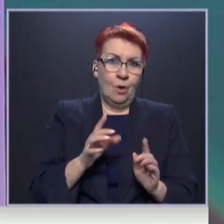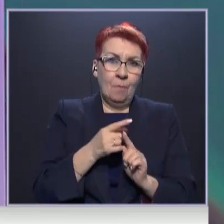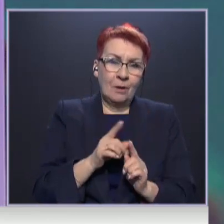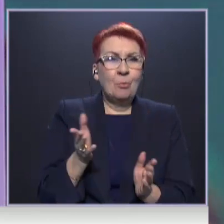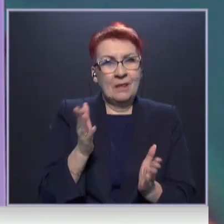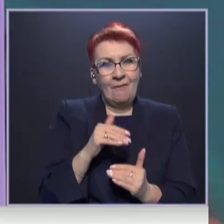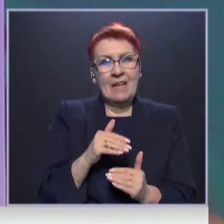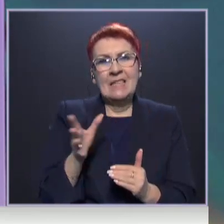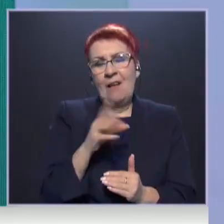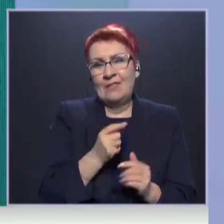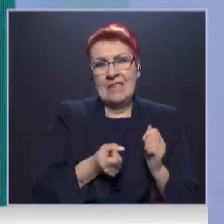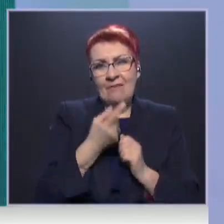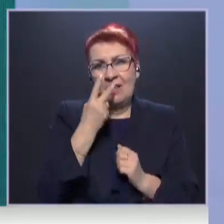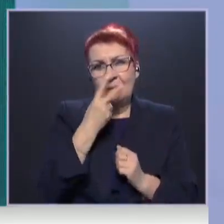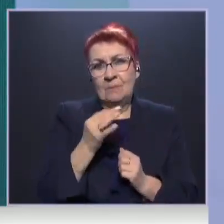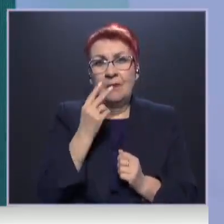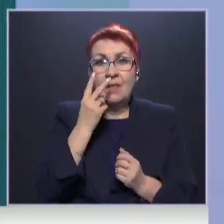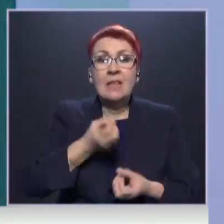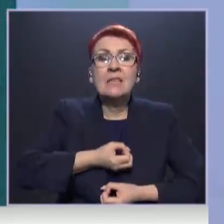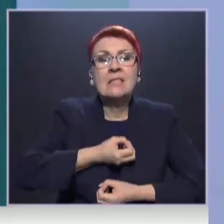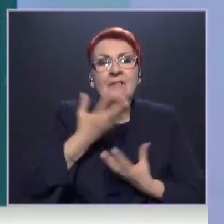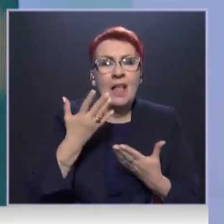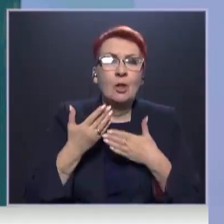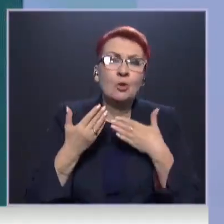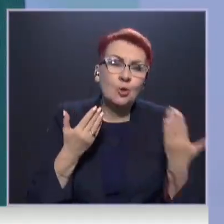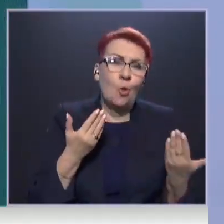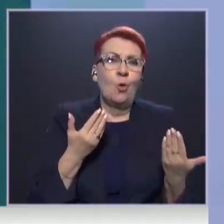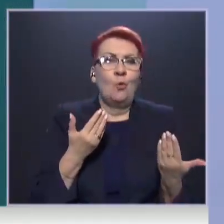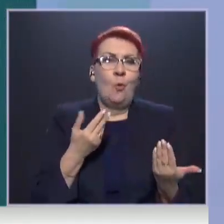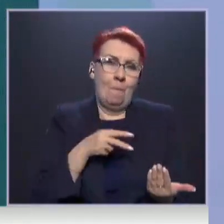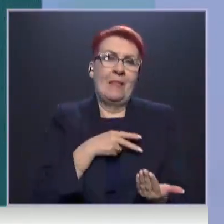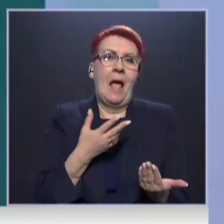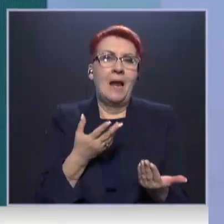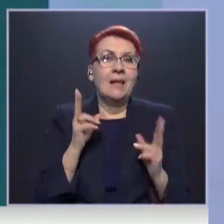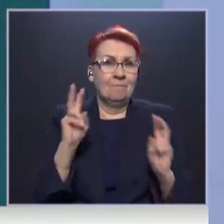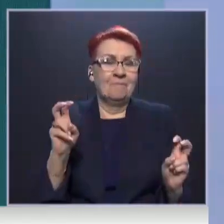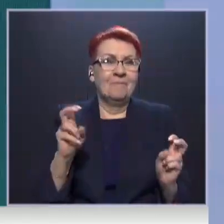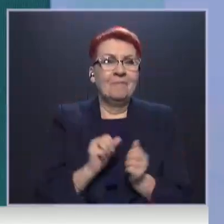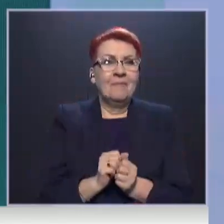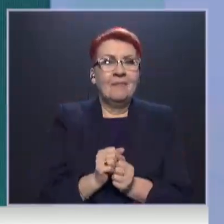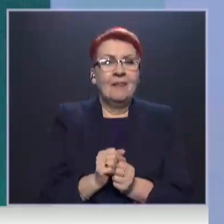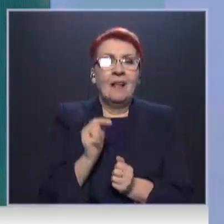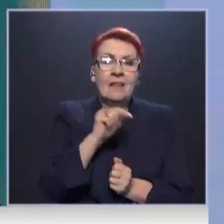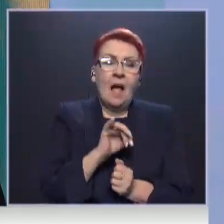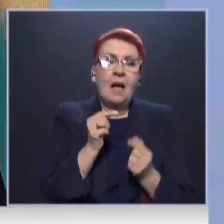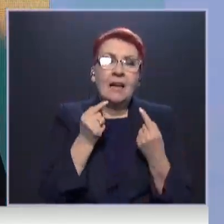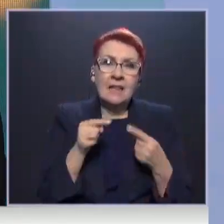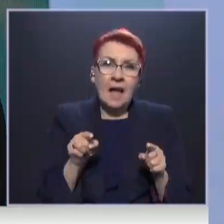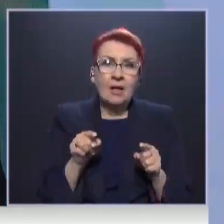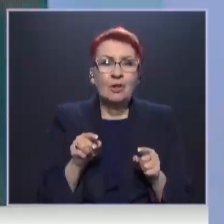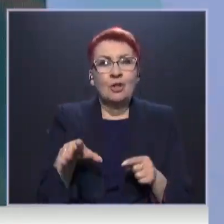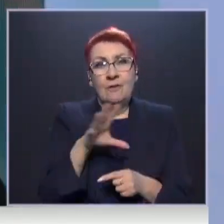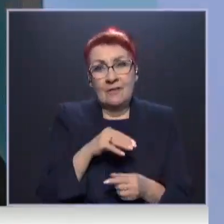на все явления и видеть светлую сторону медали. Тем паче, что так или иначе, но все